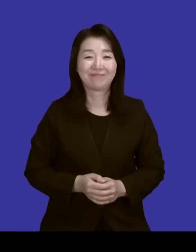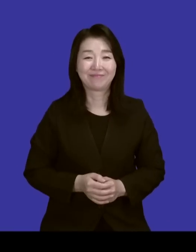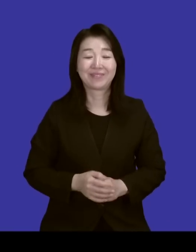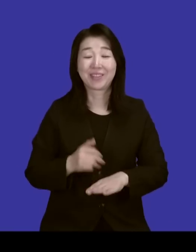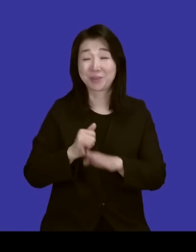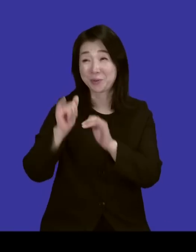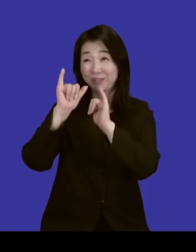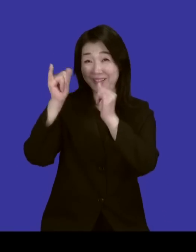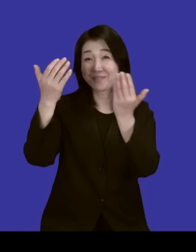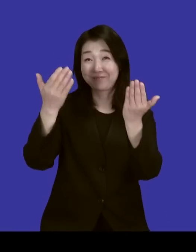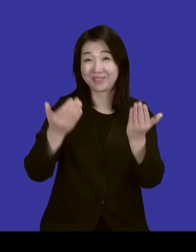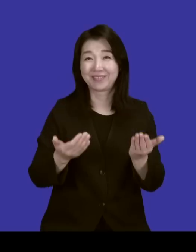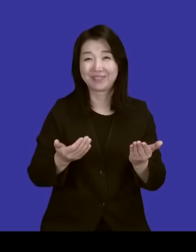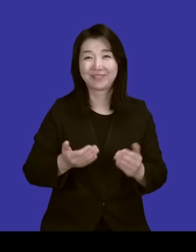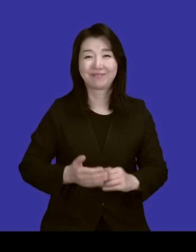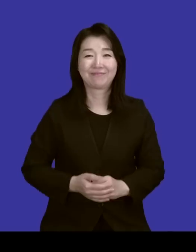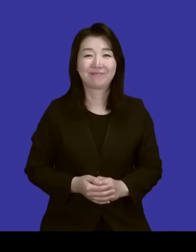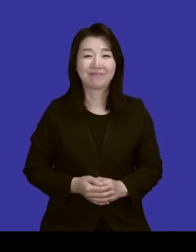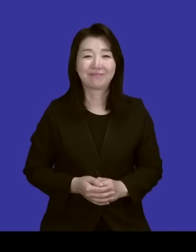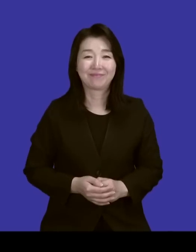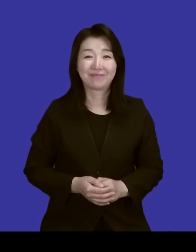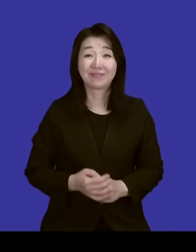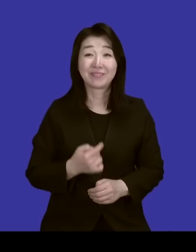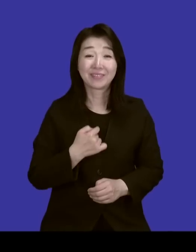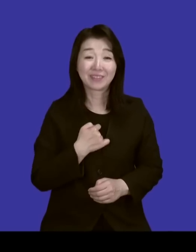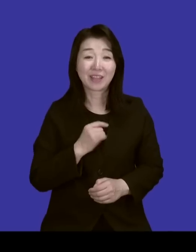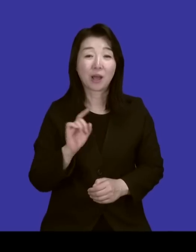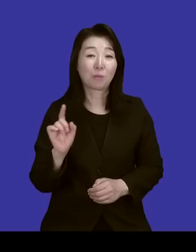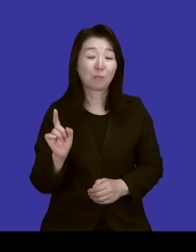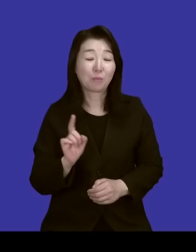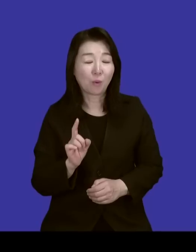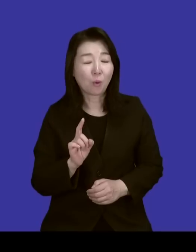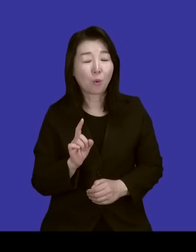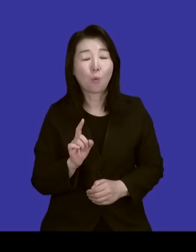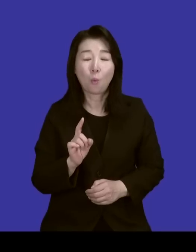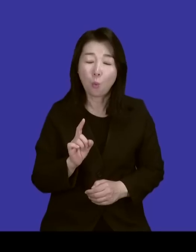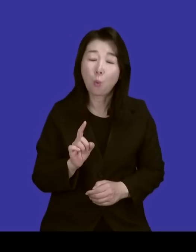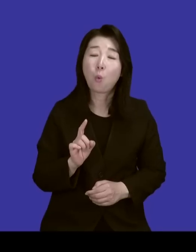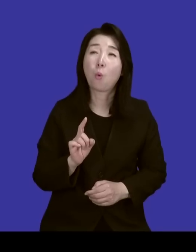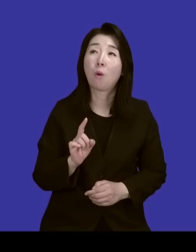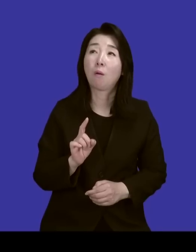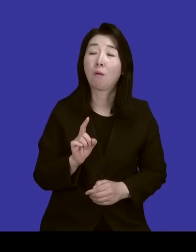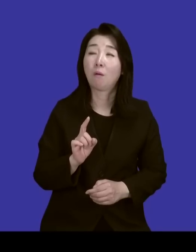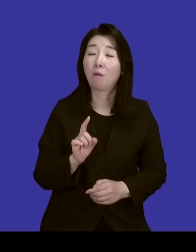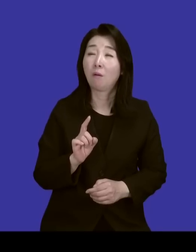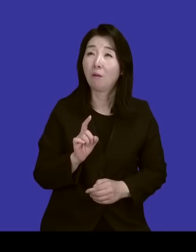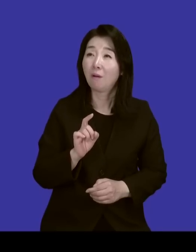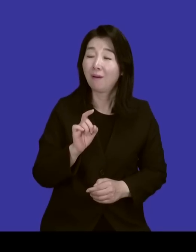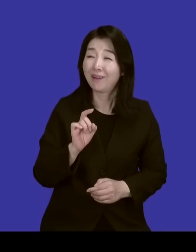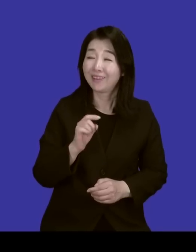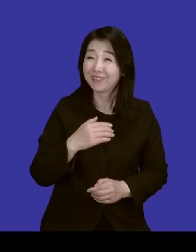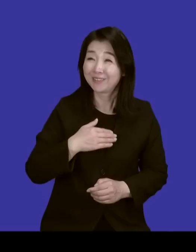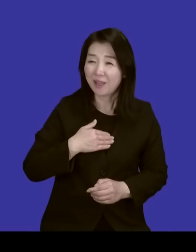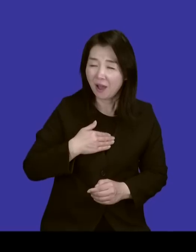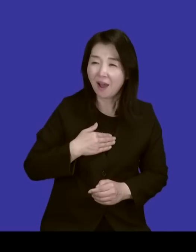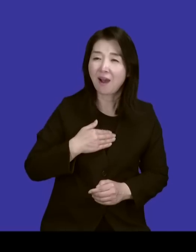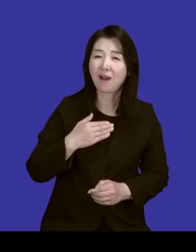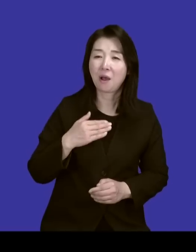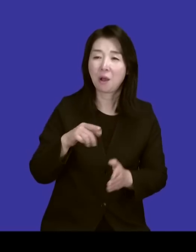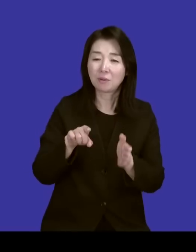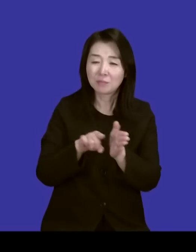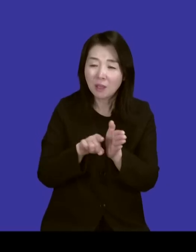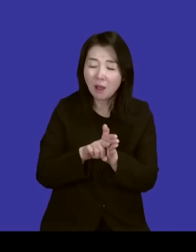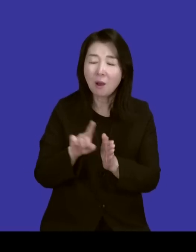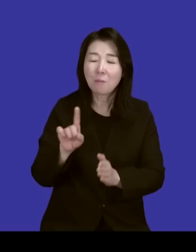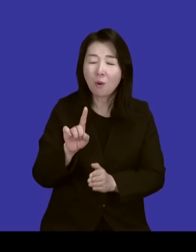상을 받았는데 그게 이제 저한테는 굉장한 어떤 모티베이션을 업하는 예. 제 동기를 부여하고 아.